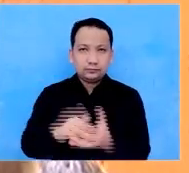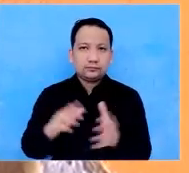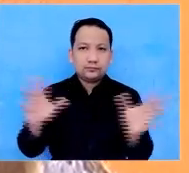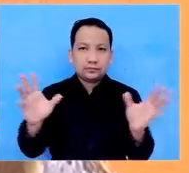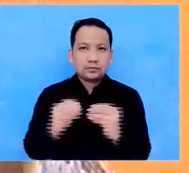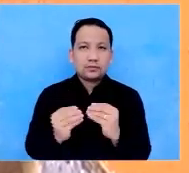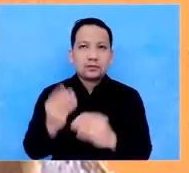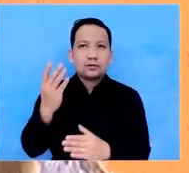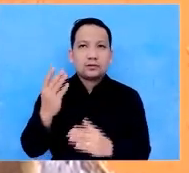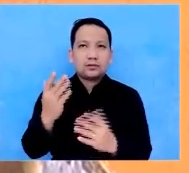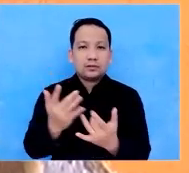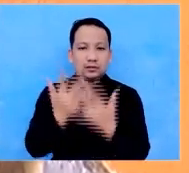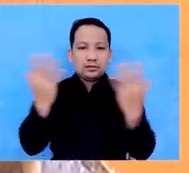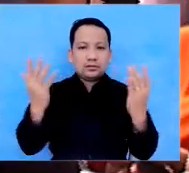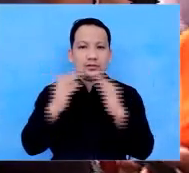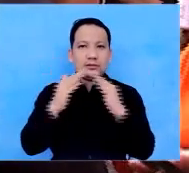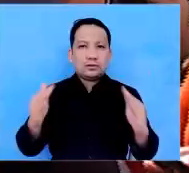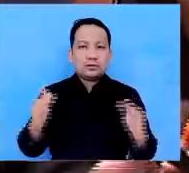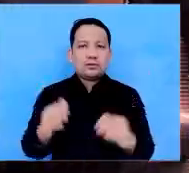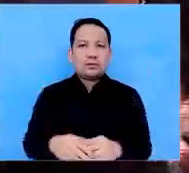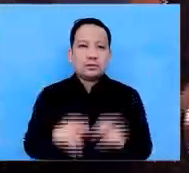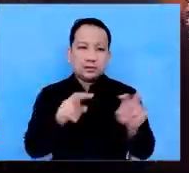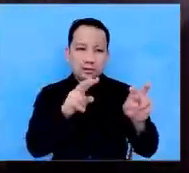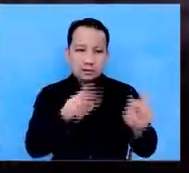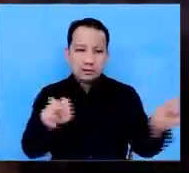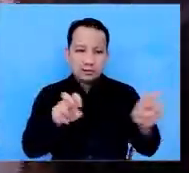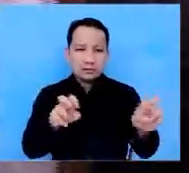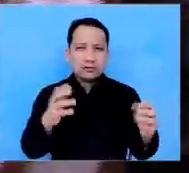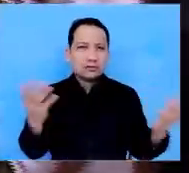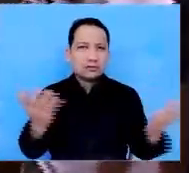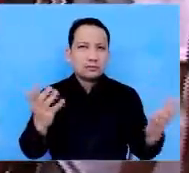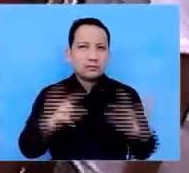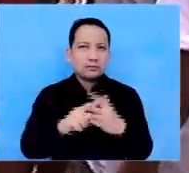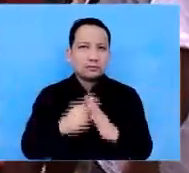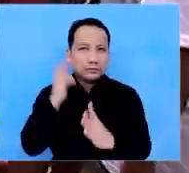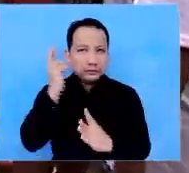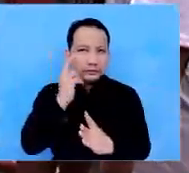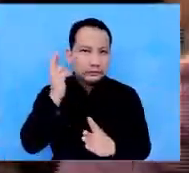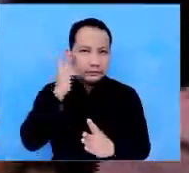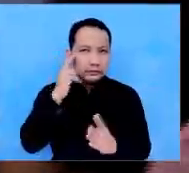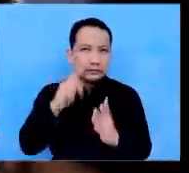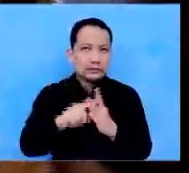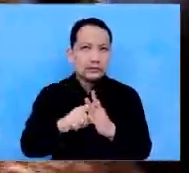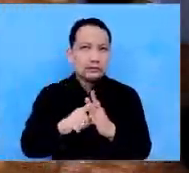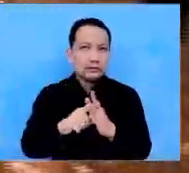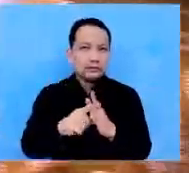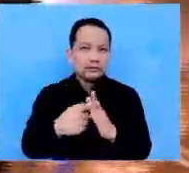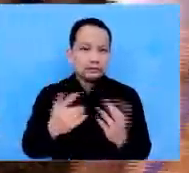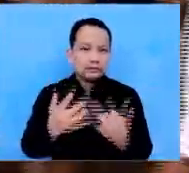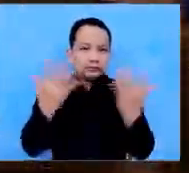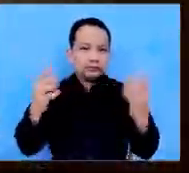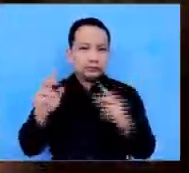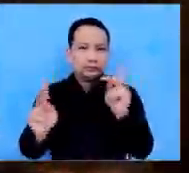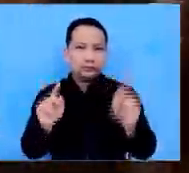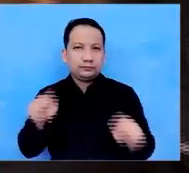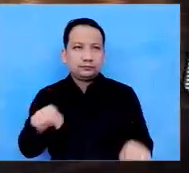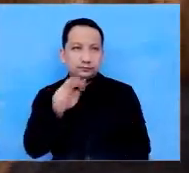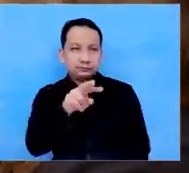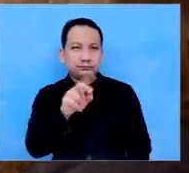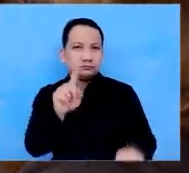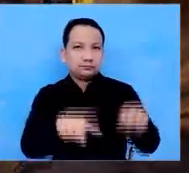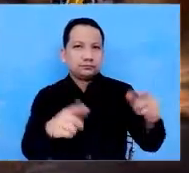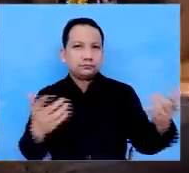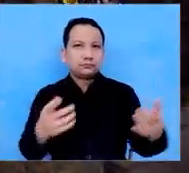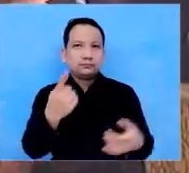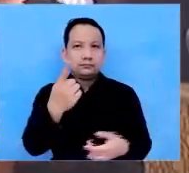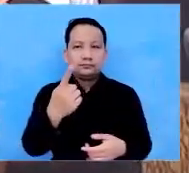ng nasunog na ari-arian. Iniimbestigahan pa ng Bureau of Fire Protection ang pinagmulan ng sunog. Pero ayon sa ilang residente, posibleng mula raw